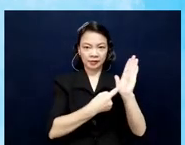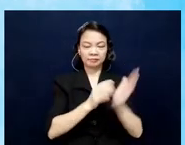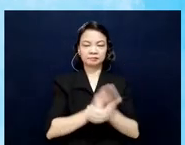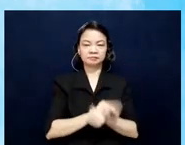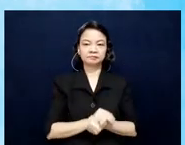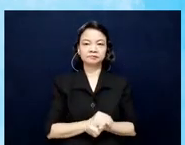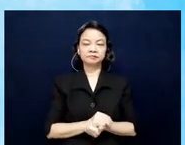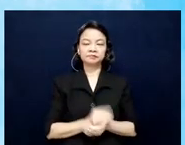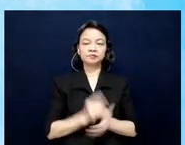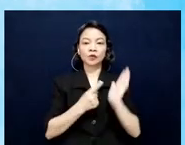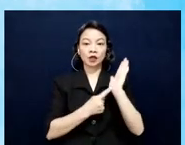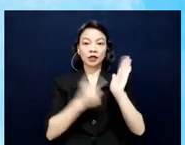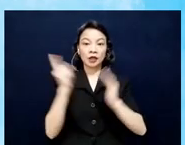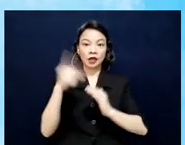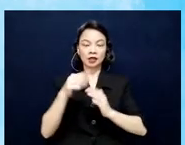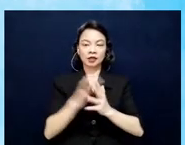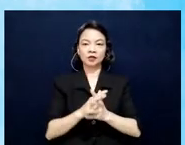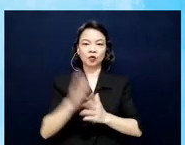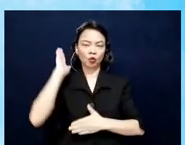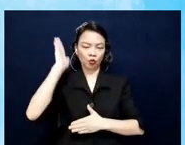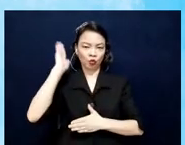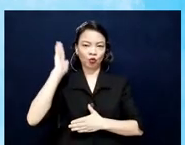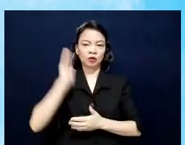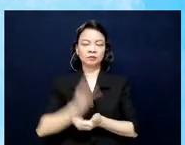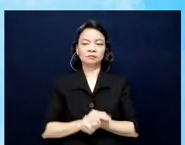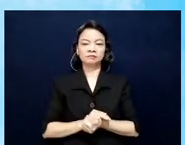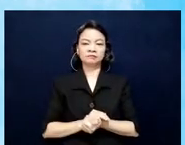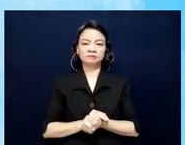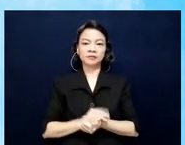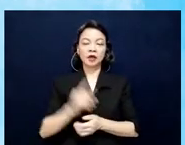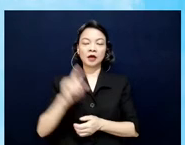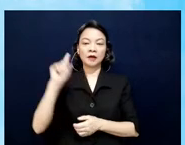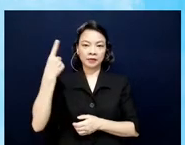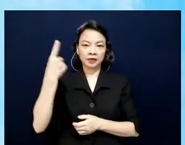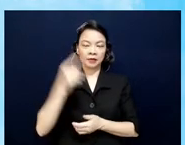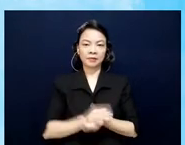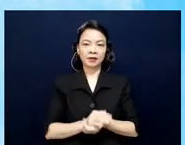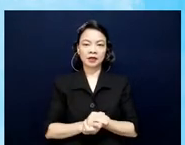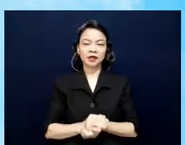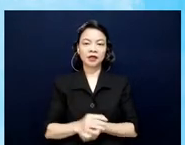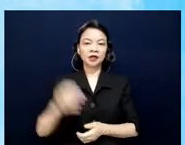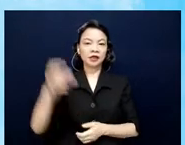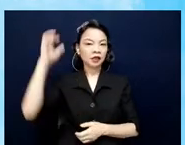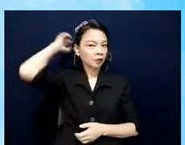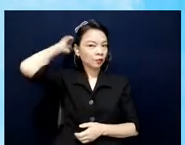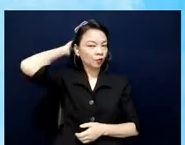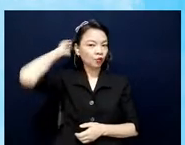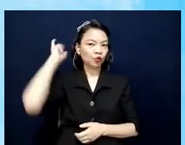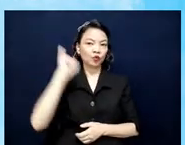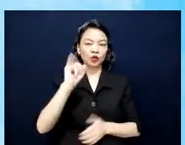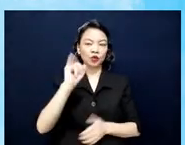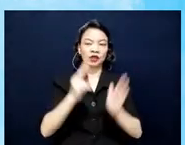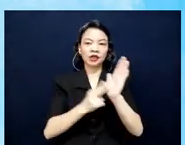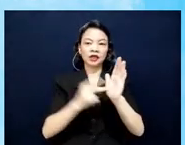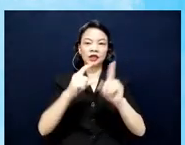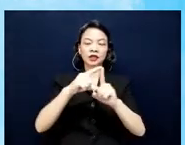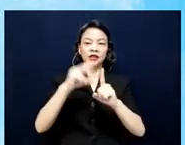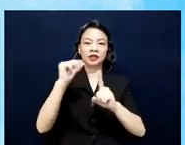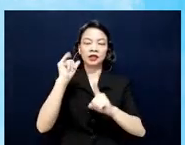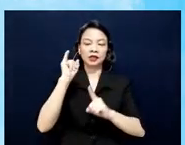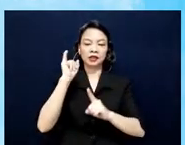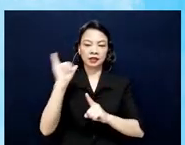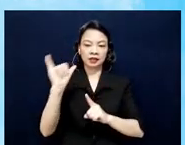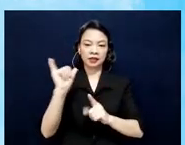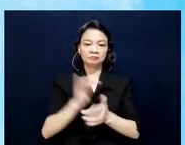para panelis. Kesempatan pertama akan saya berikan kepada Ibu Indri Oktaviani yang merupakan Adolescent Health and Agency Program Manager Yayasan